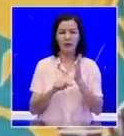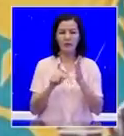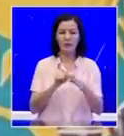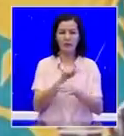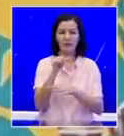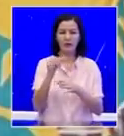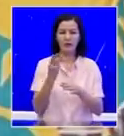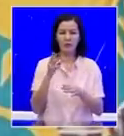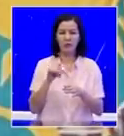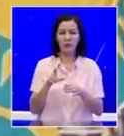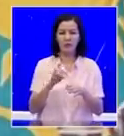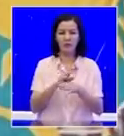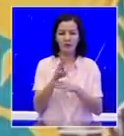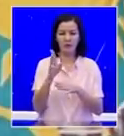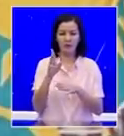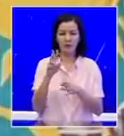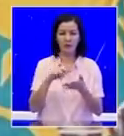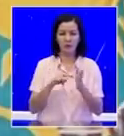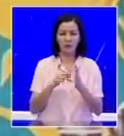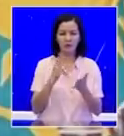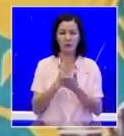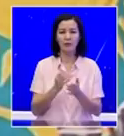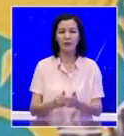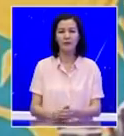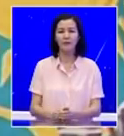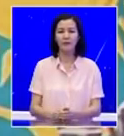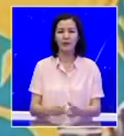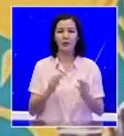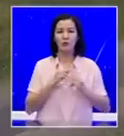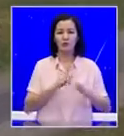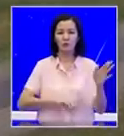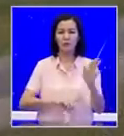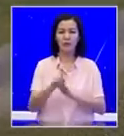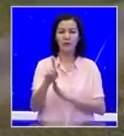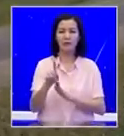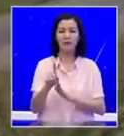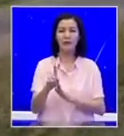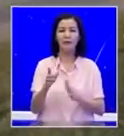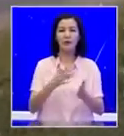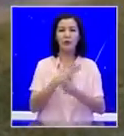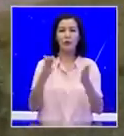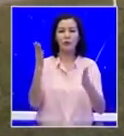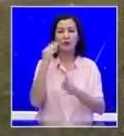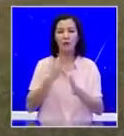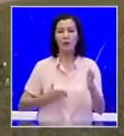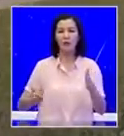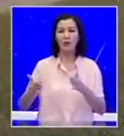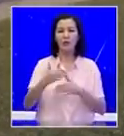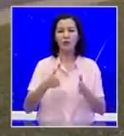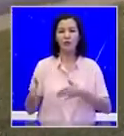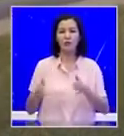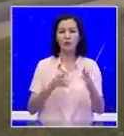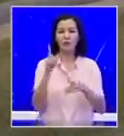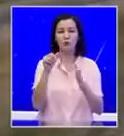шақырым жұмыстар қамтылады деп біз күтеміз. Жұмыстардың бәрі басталды. Айта кету керек, үлкен Алматы айналма жолын салу құны